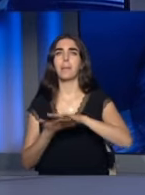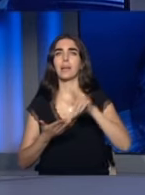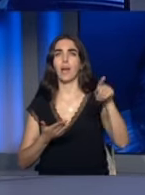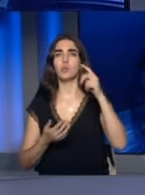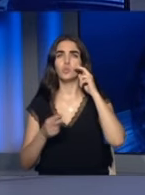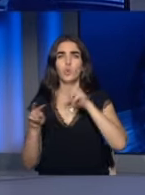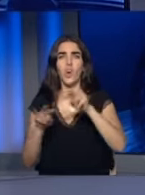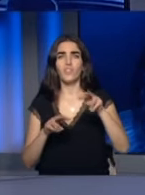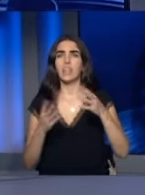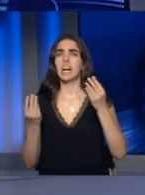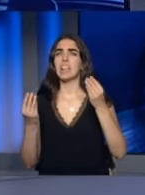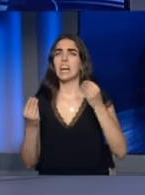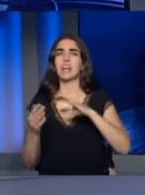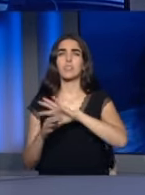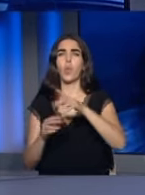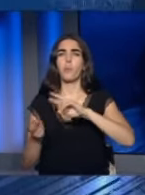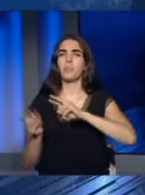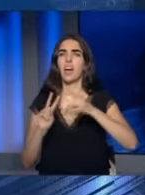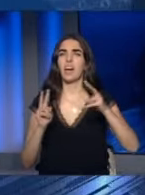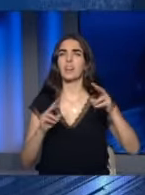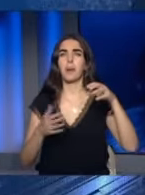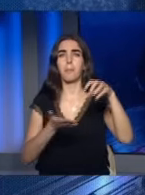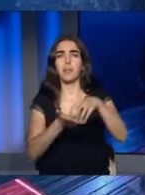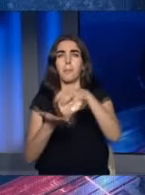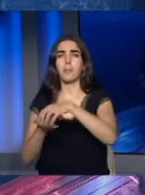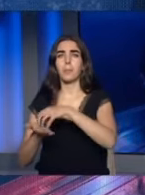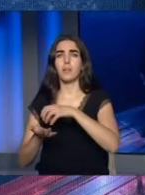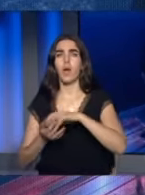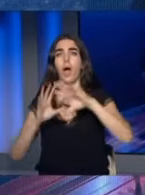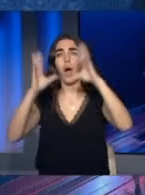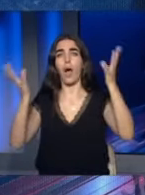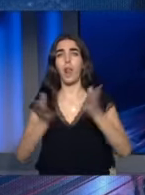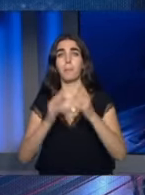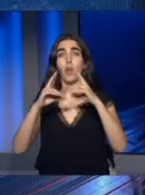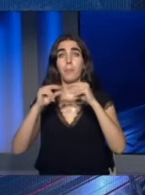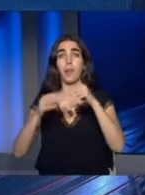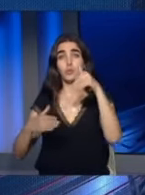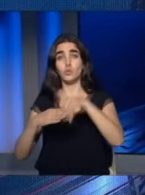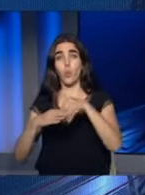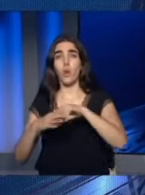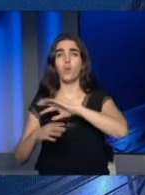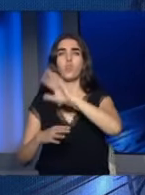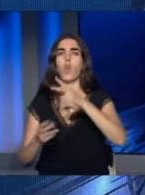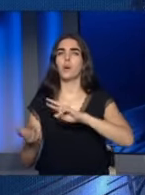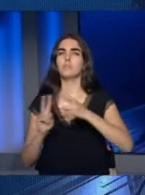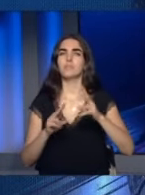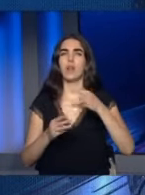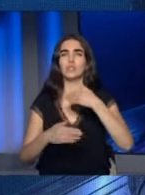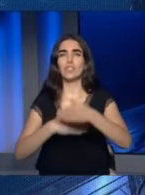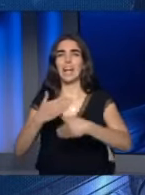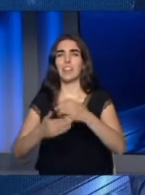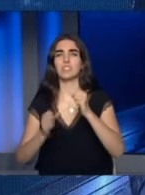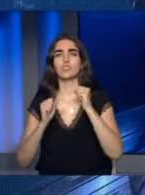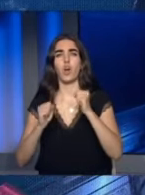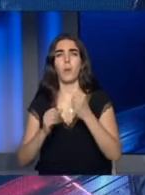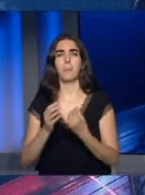راى ان كل العالم تغير وخضع للمتغيرات على مستوى المنطقه والعالم الا بعض الداخل اللبناني